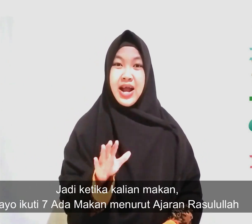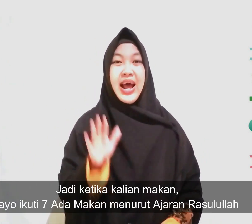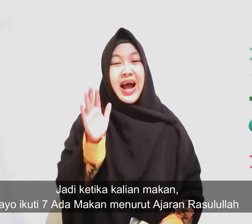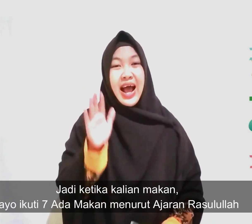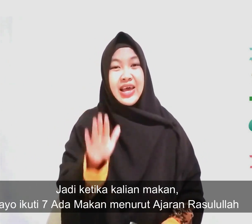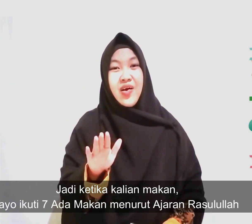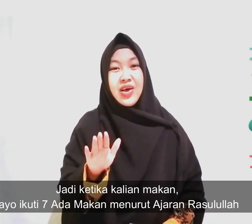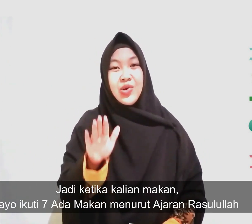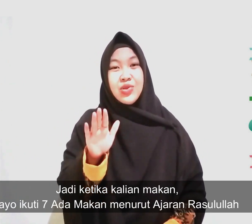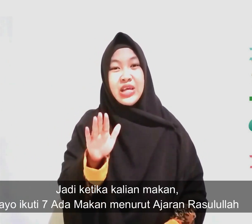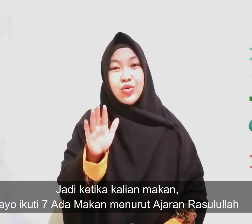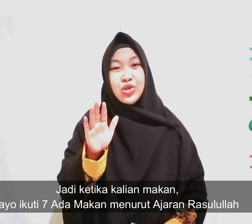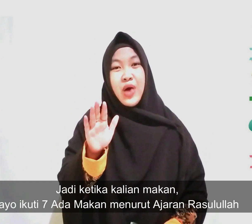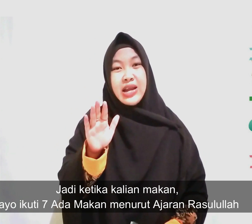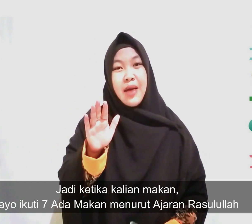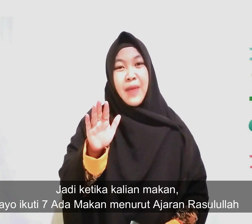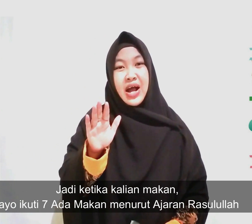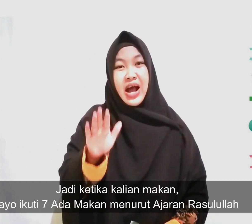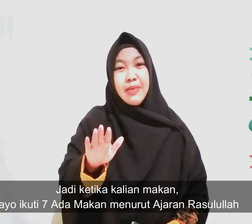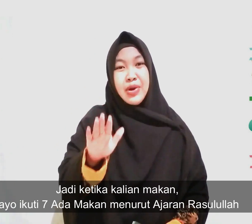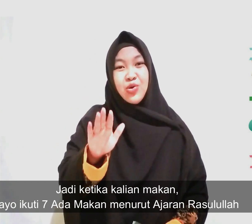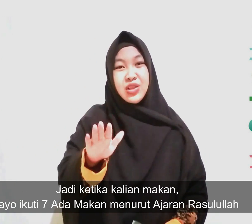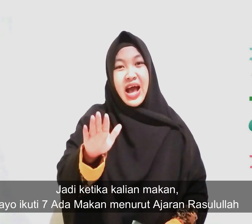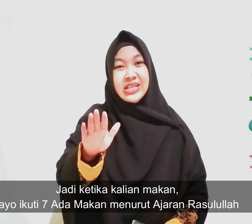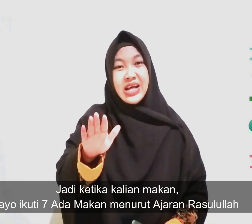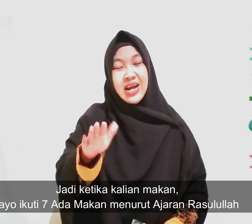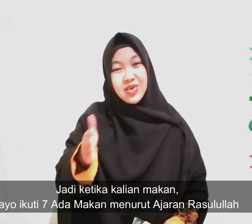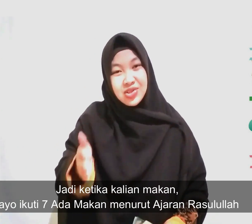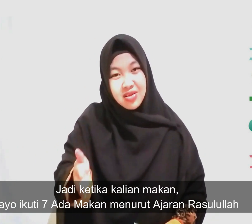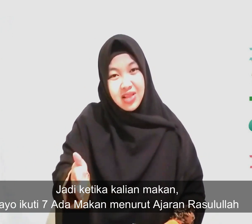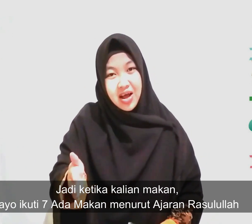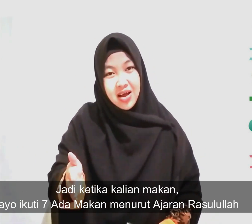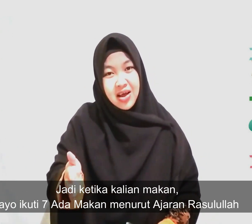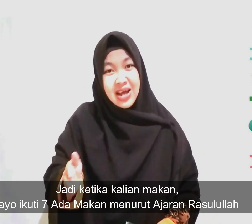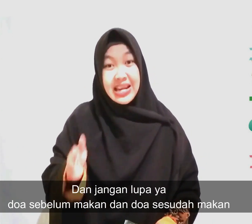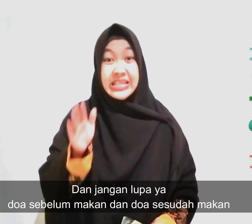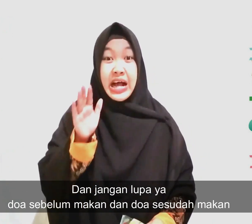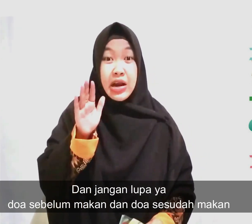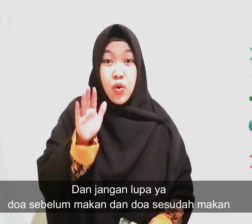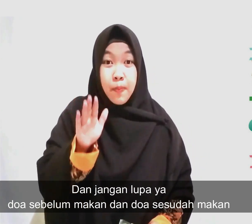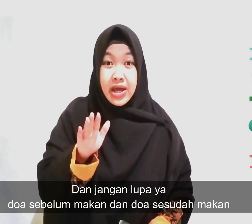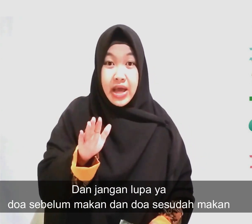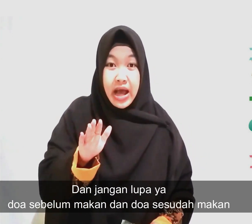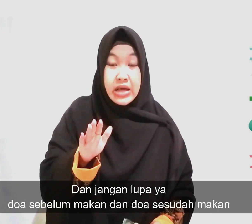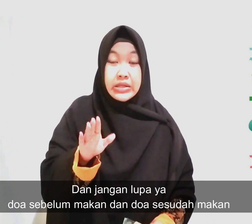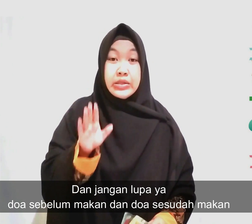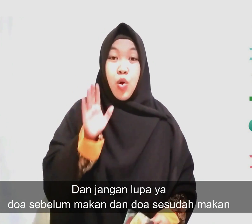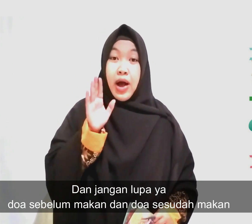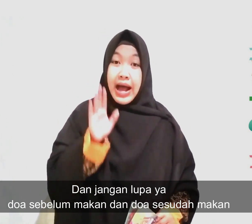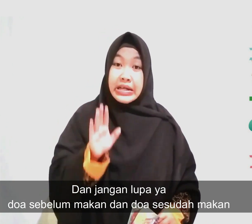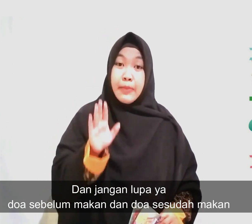kalian makan, ayo ikuti 7 adab makan menurut ajaran Rasulullah. Dan jangan lupa